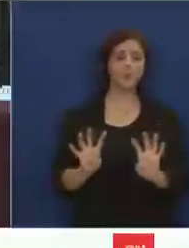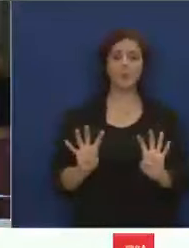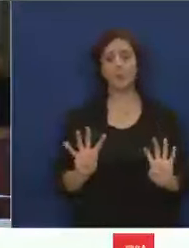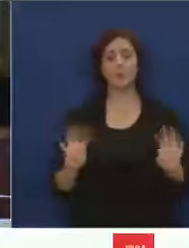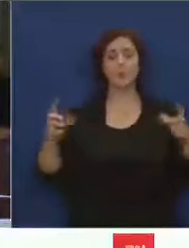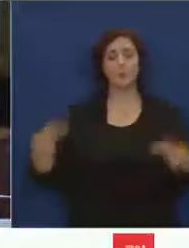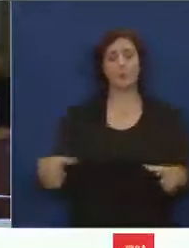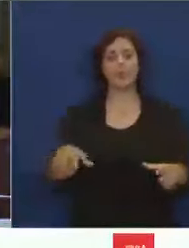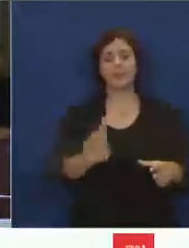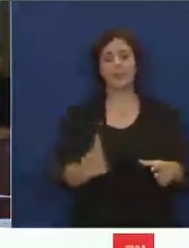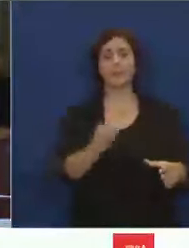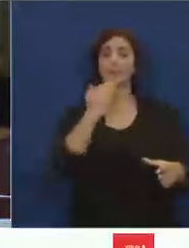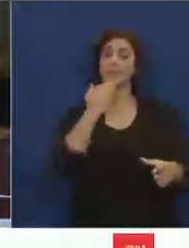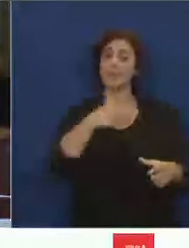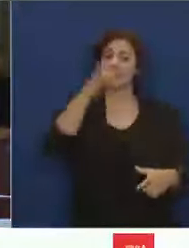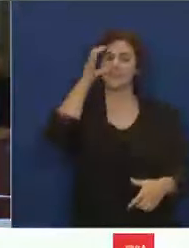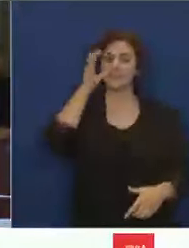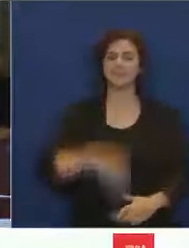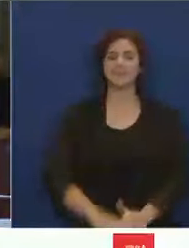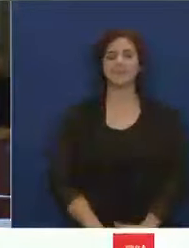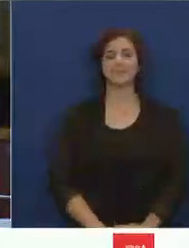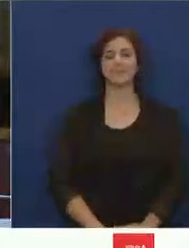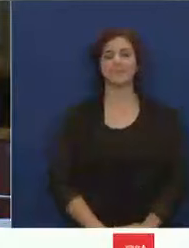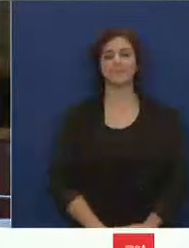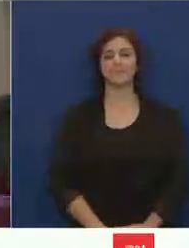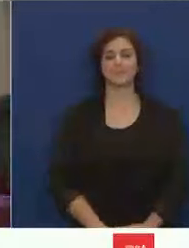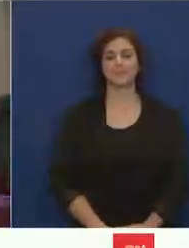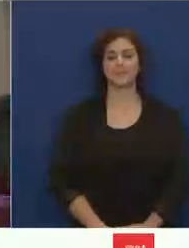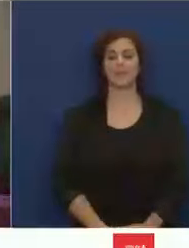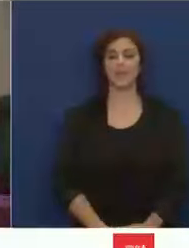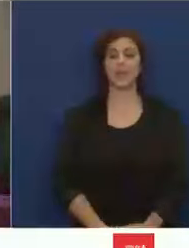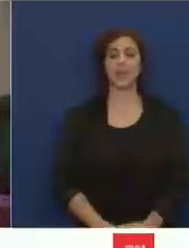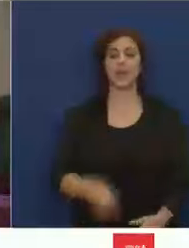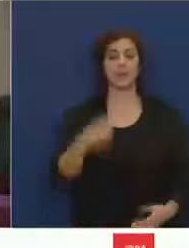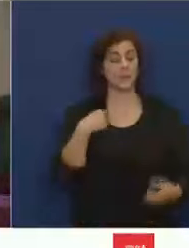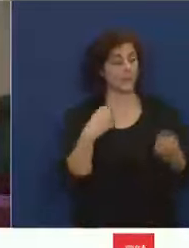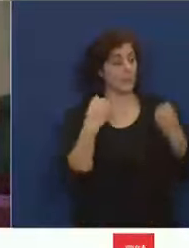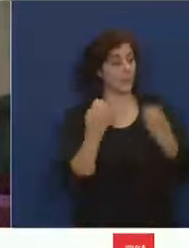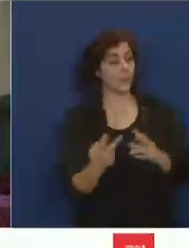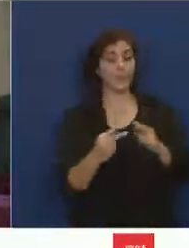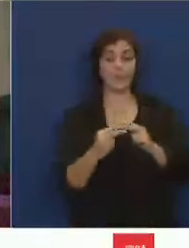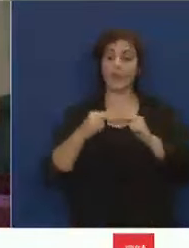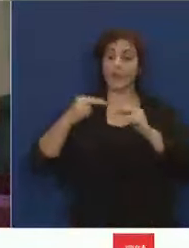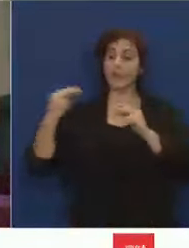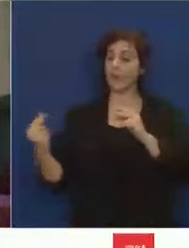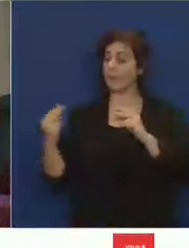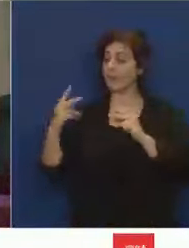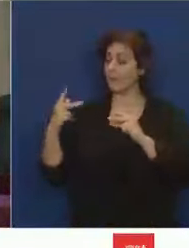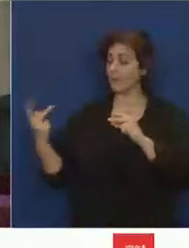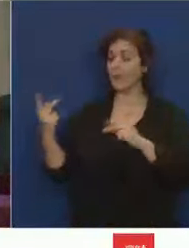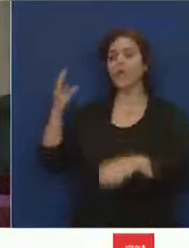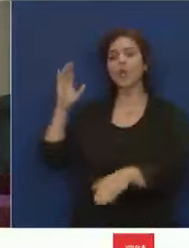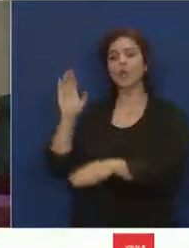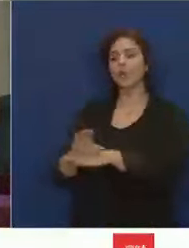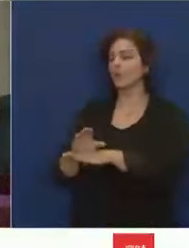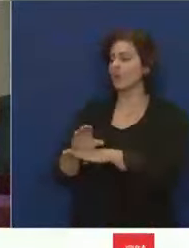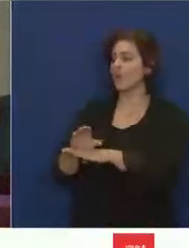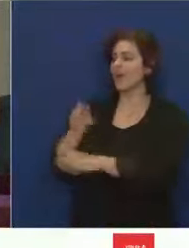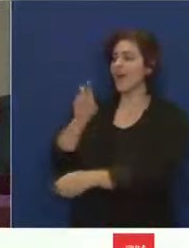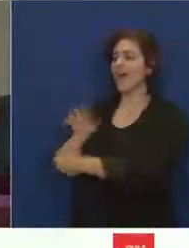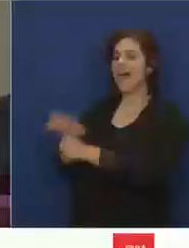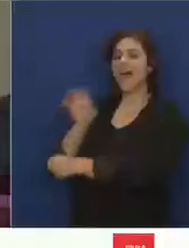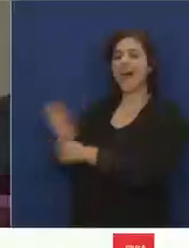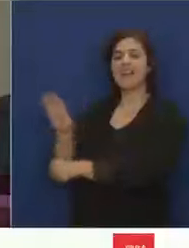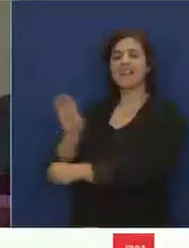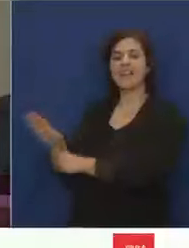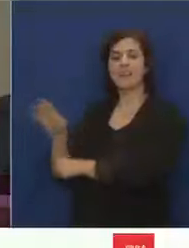Je vous remercie. Voilà, je vous propose que votre voisine qui est contre le harcèlement de rue vous accompagne, car on ne sait